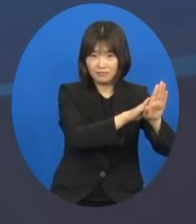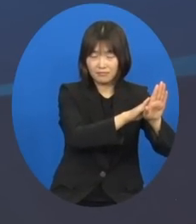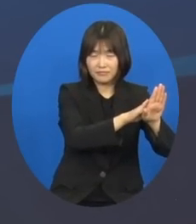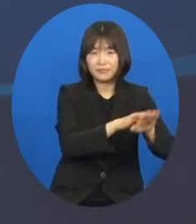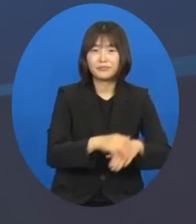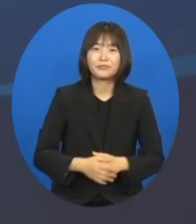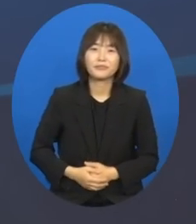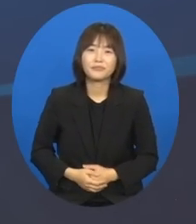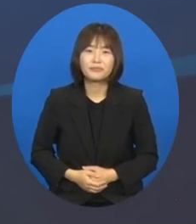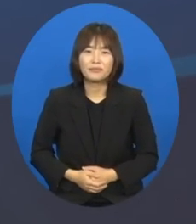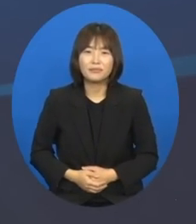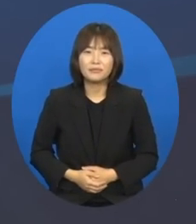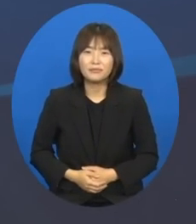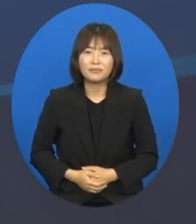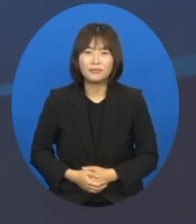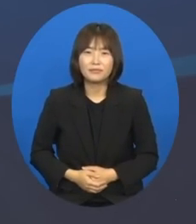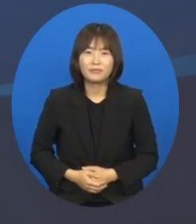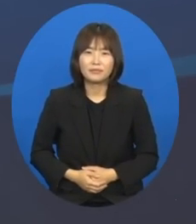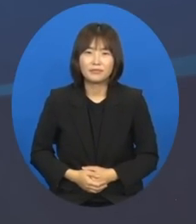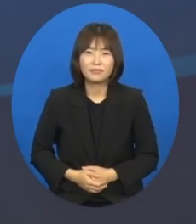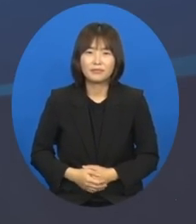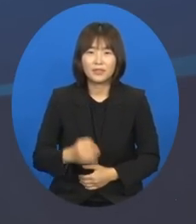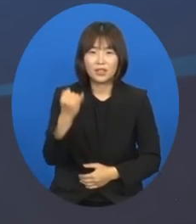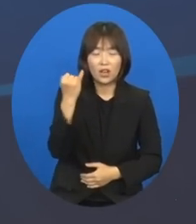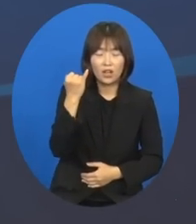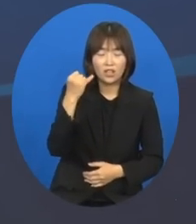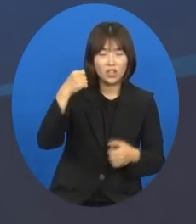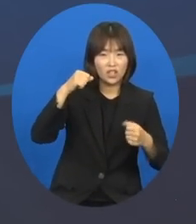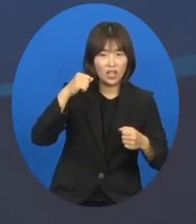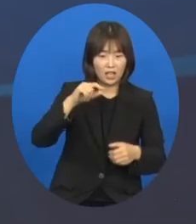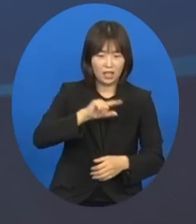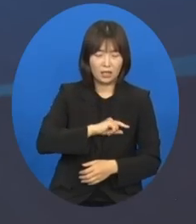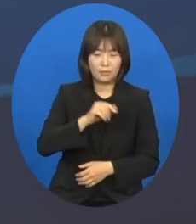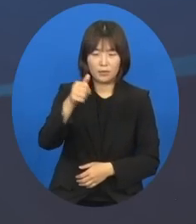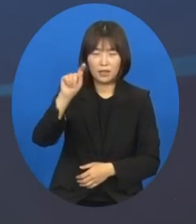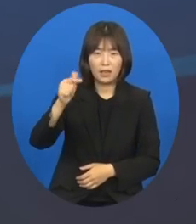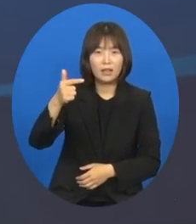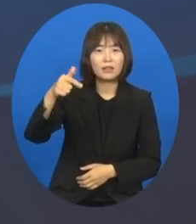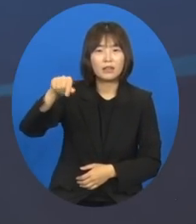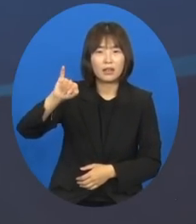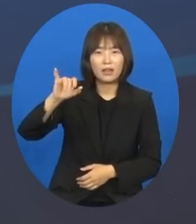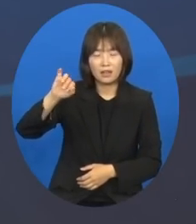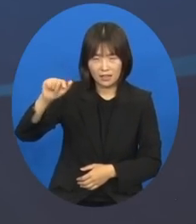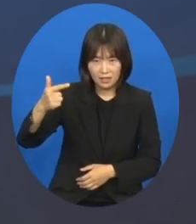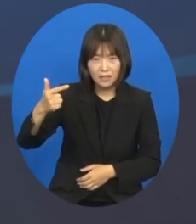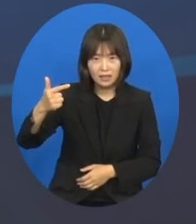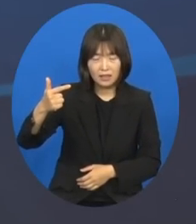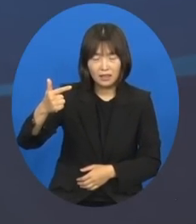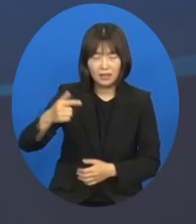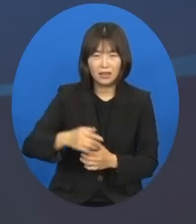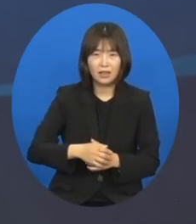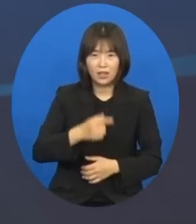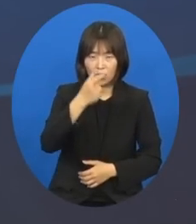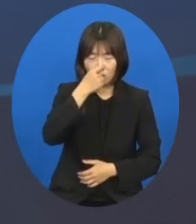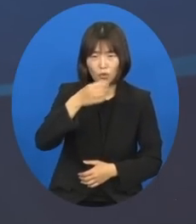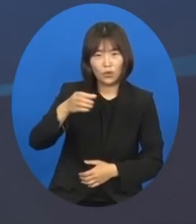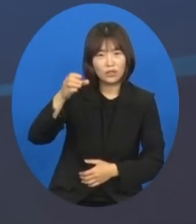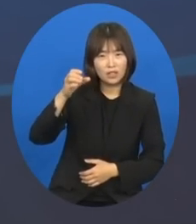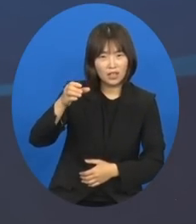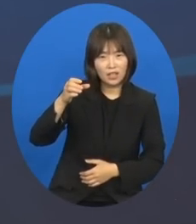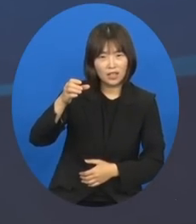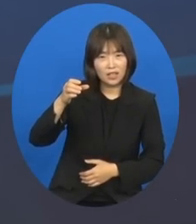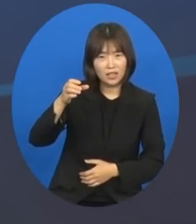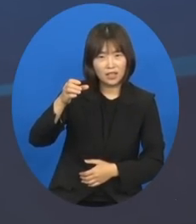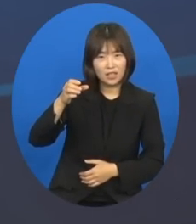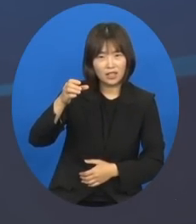그 여자의 연예인 한가인이라고 하는 연예인 소주잔을 이렇게 들고 이렇게